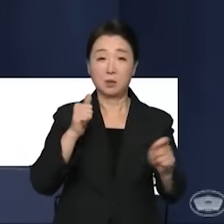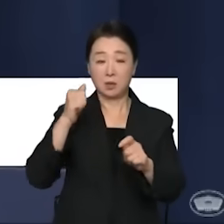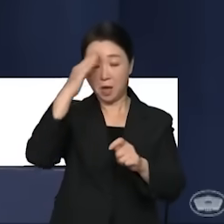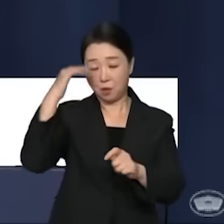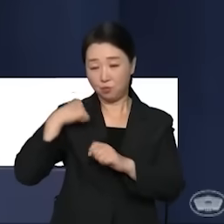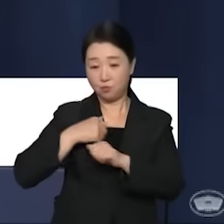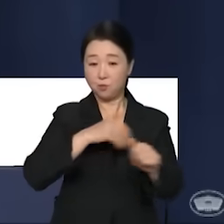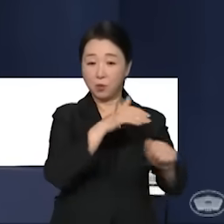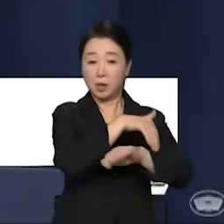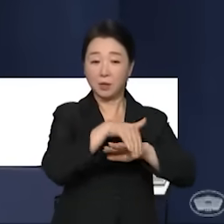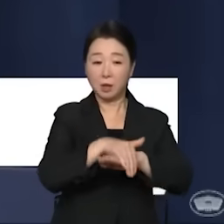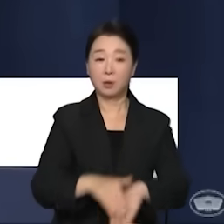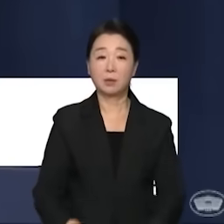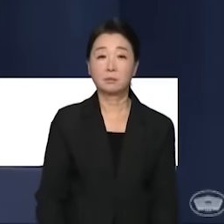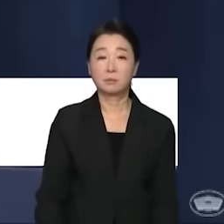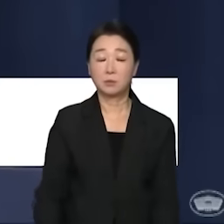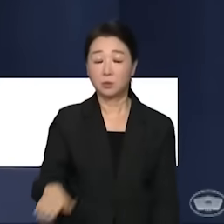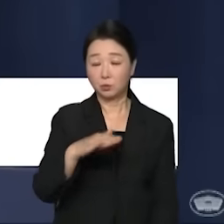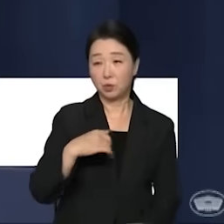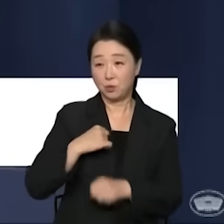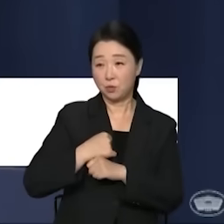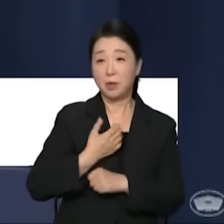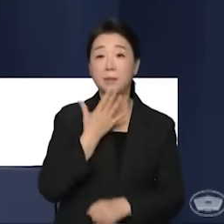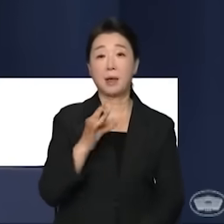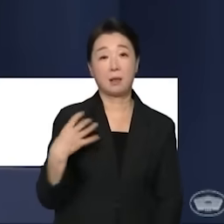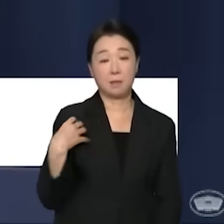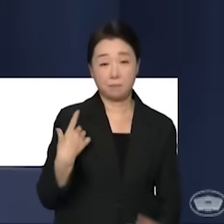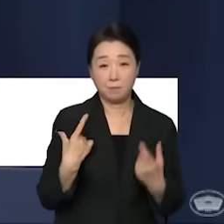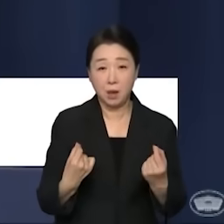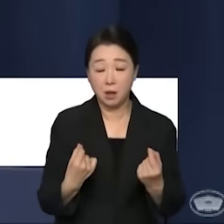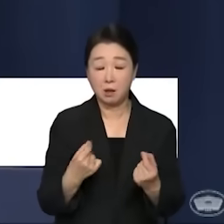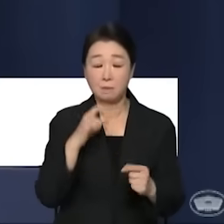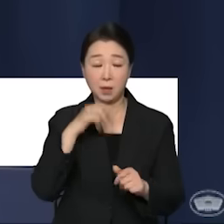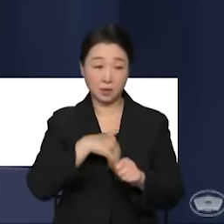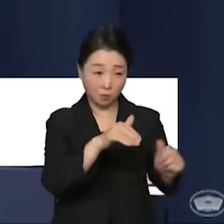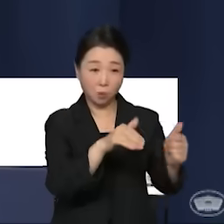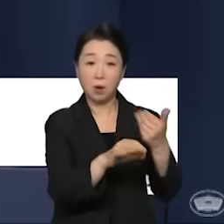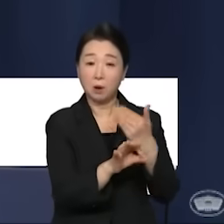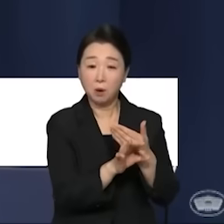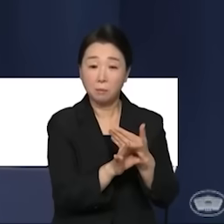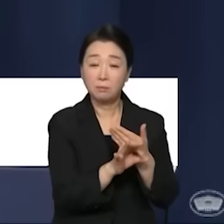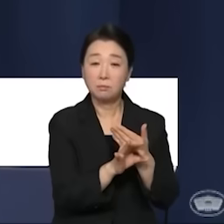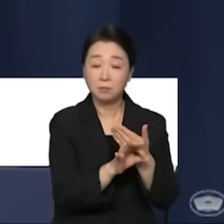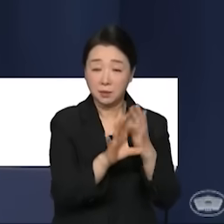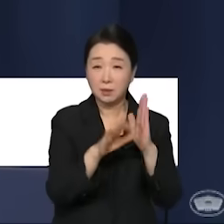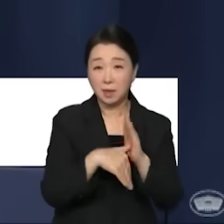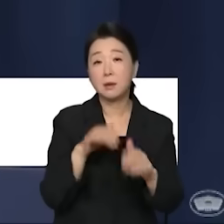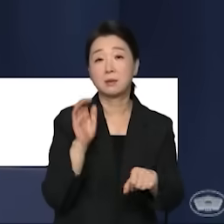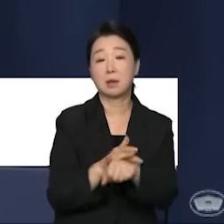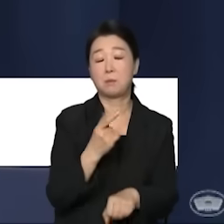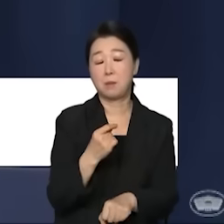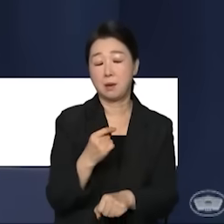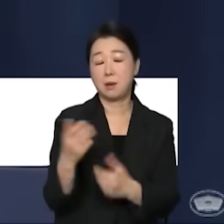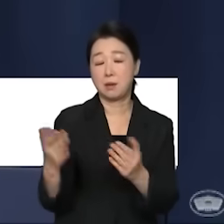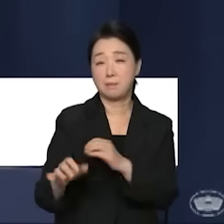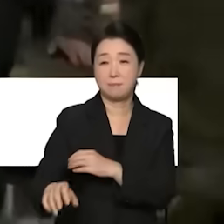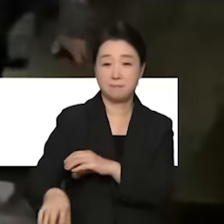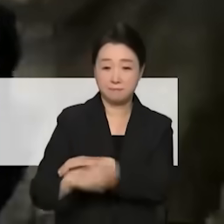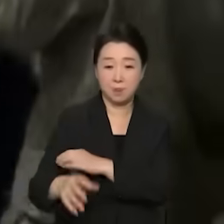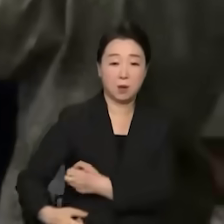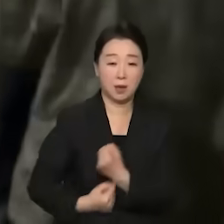군의 임무라고 저는 생각합니다. 만약에 그렇게 하지 않는다면 그거야말로 잘못된 것이고 직무유기라고